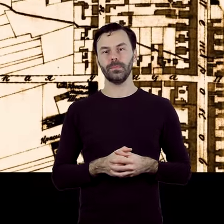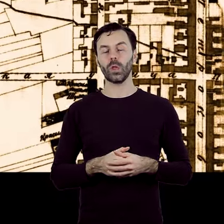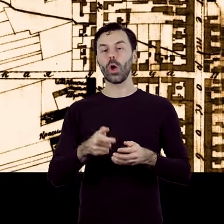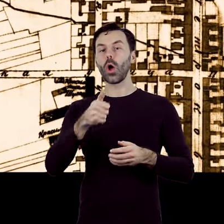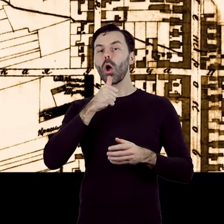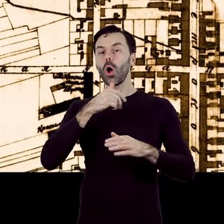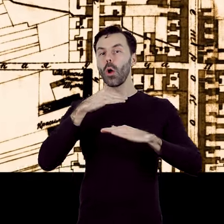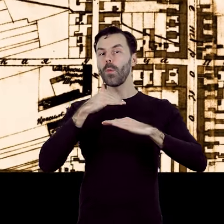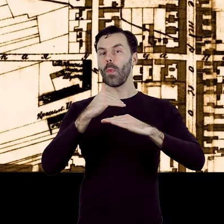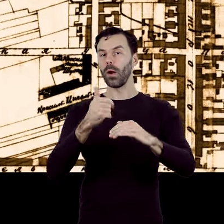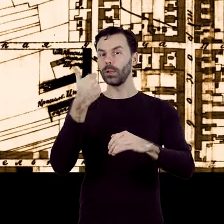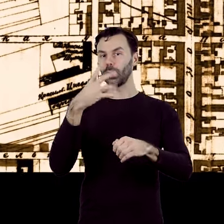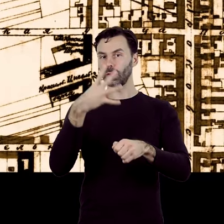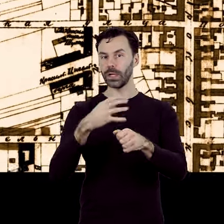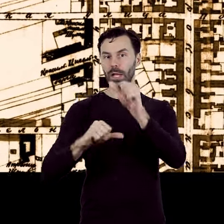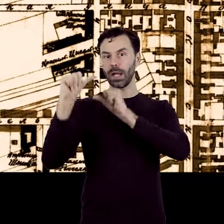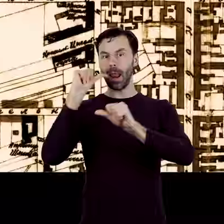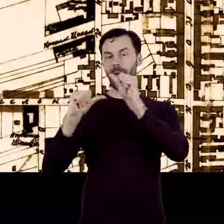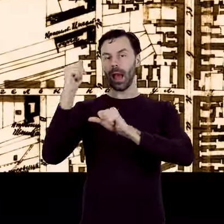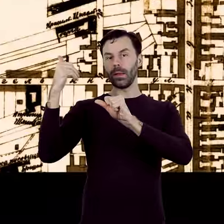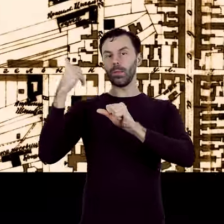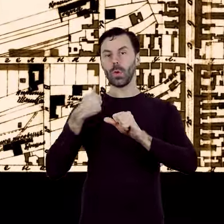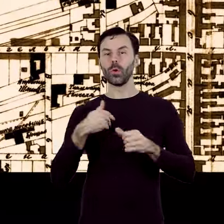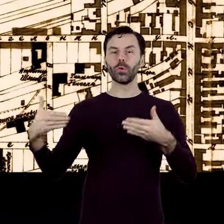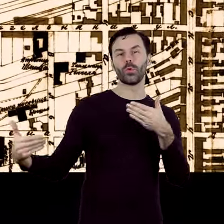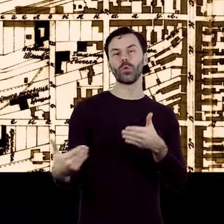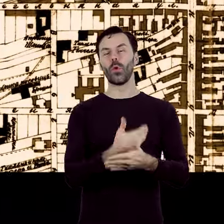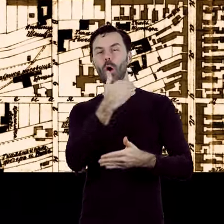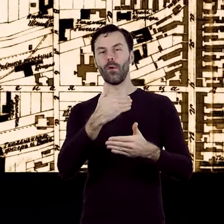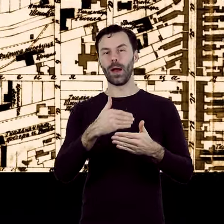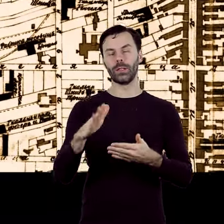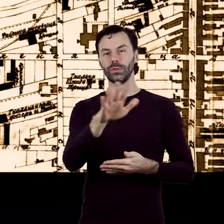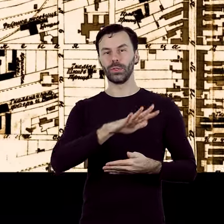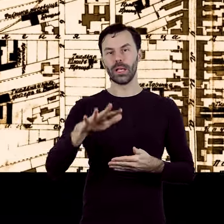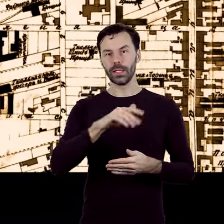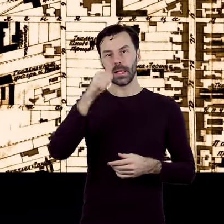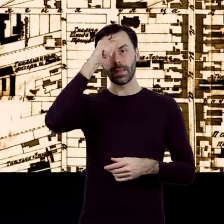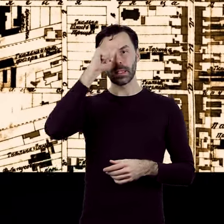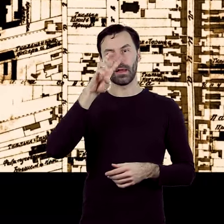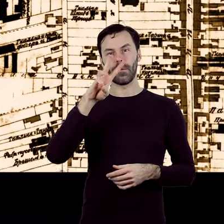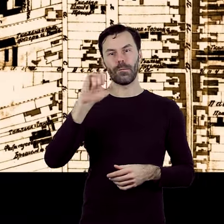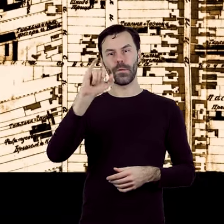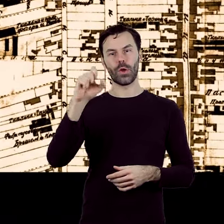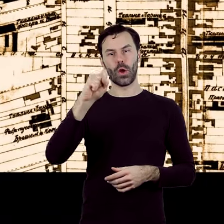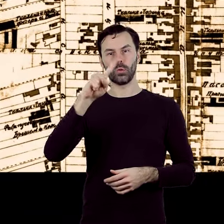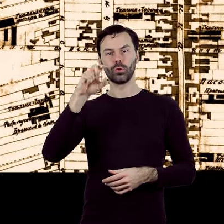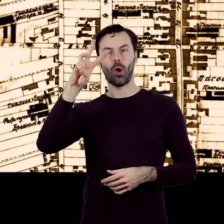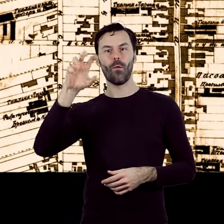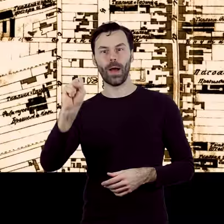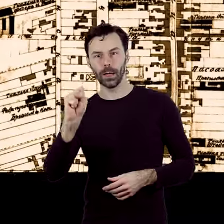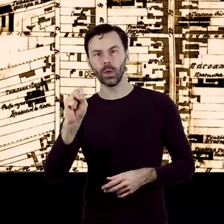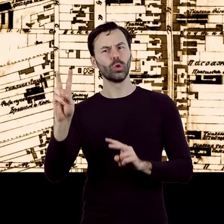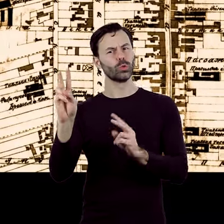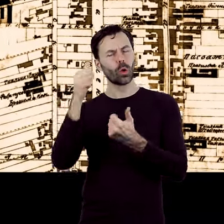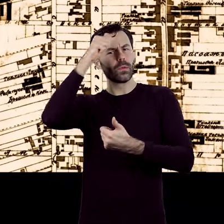Pola, na których przed 140 laty zaczęła powstawać nowa dzielnica, nosiły miano Wiązowej. Nazwa ta z kolei wzięła